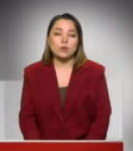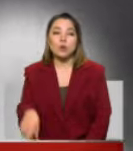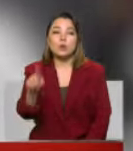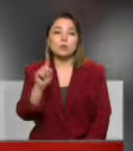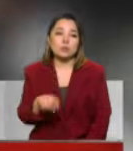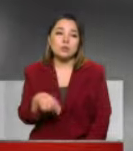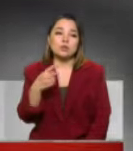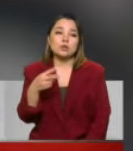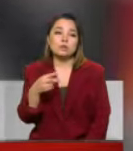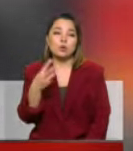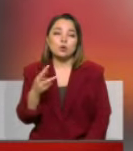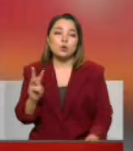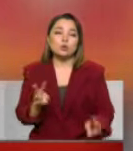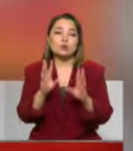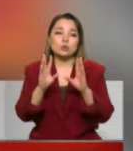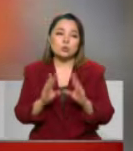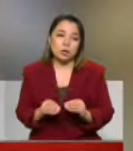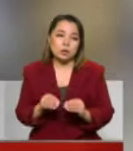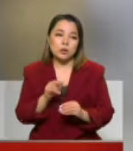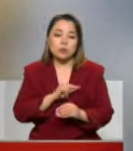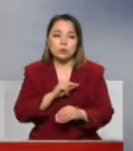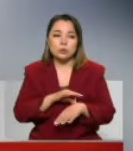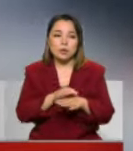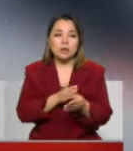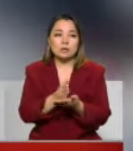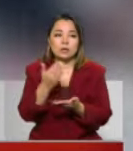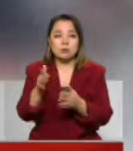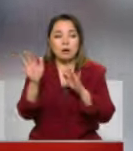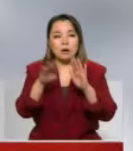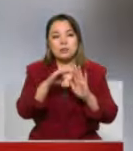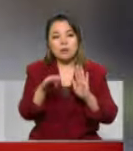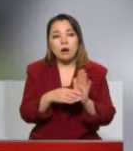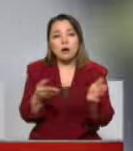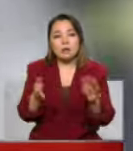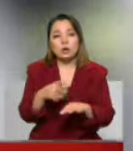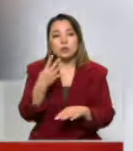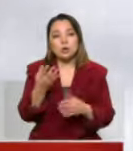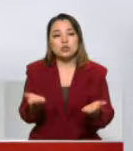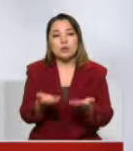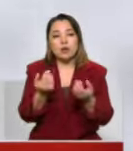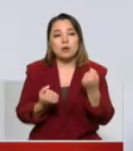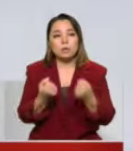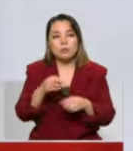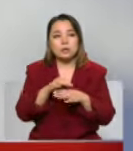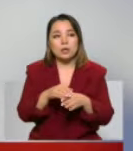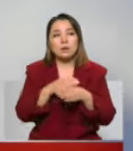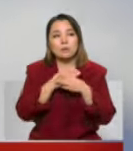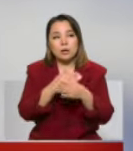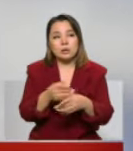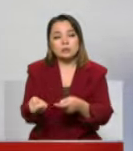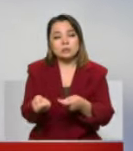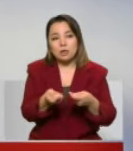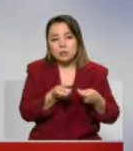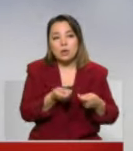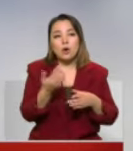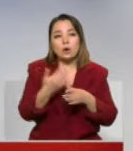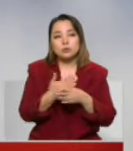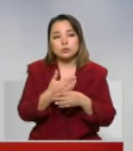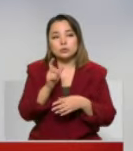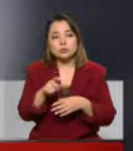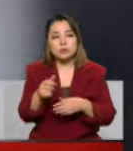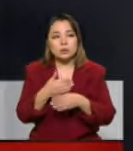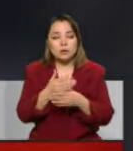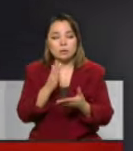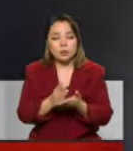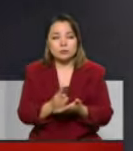Нөмірі 23-ші өрт сөндіру бөлімшесінің қызметкерлері қар құрсауында қалған 4 жеңіл автокөлікті жол жиегіне шығарып, жүргізушілерге қол ұшын